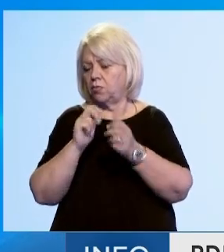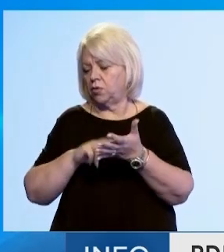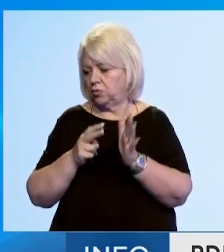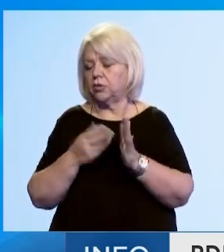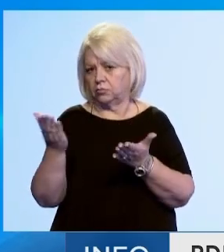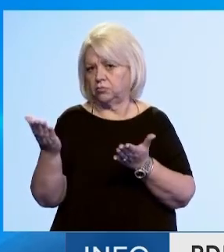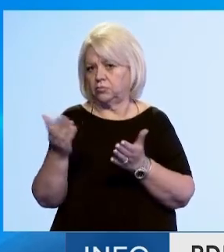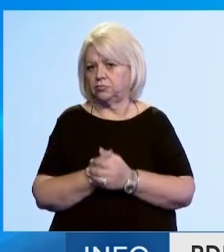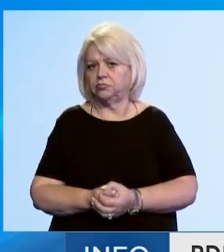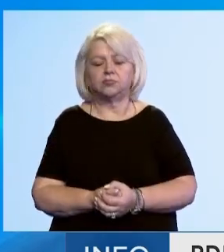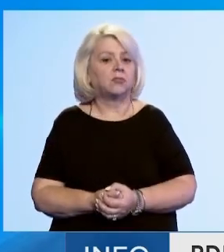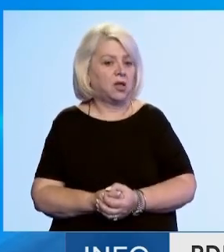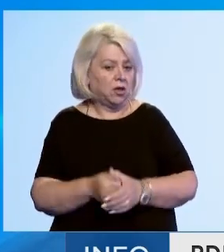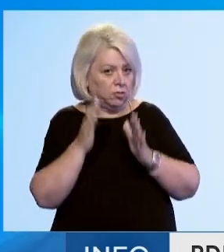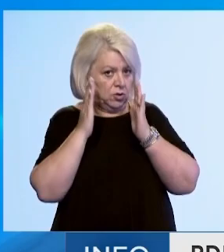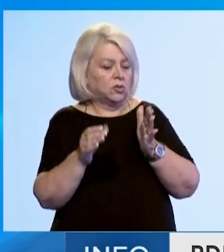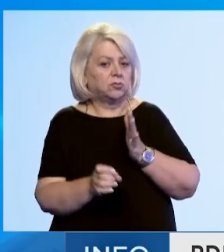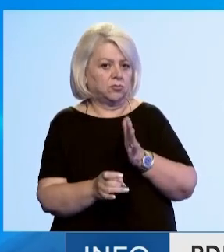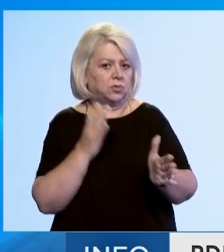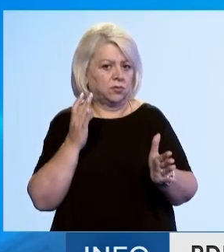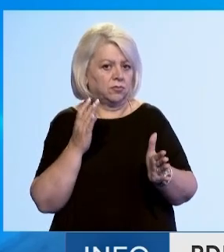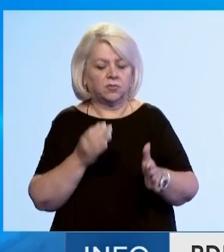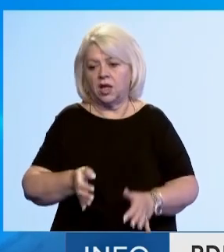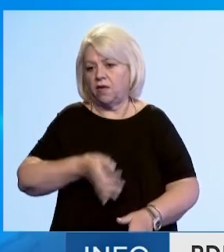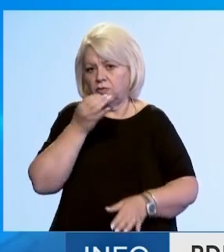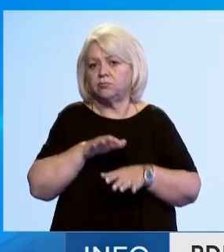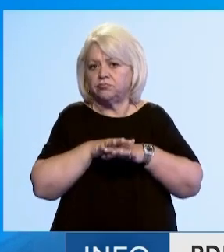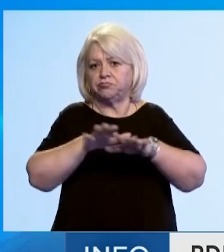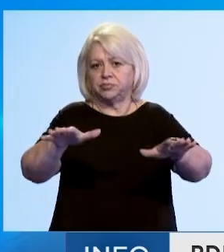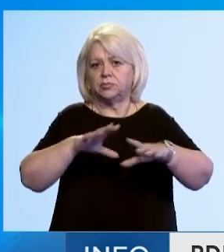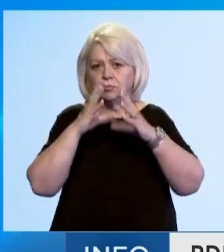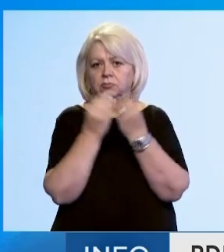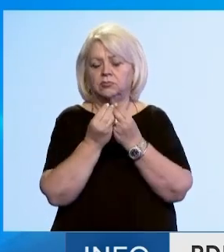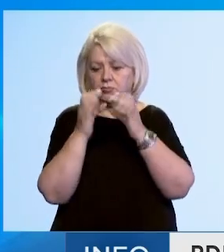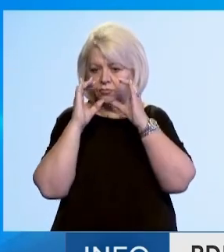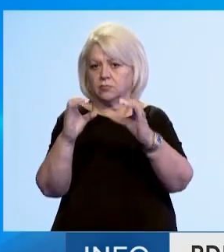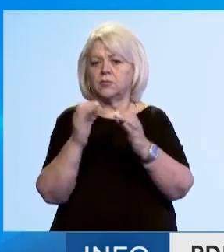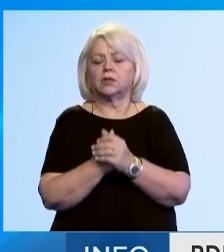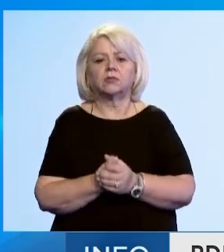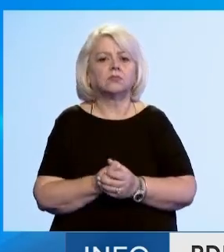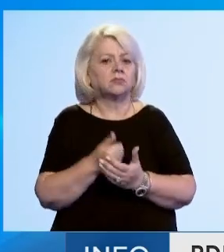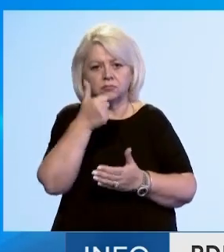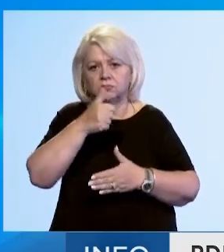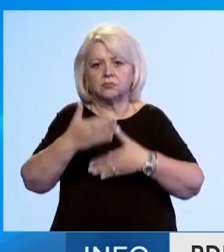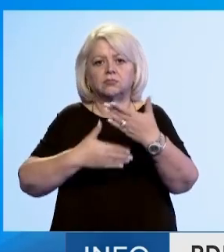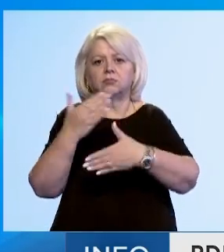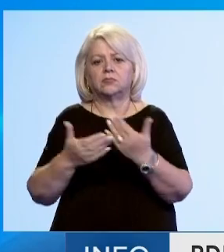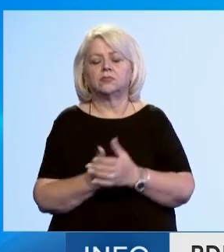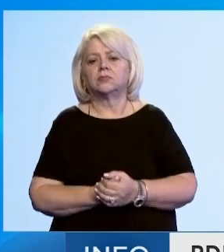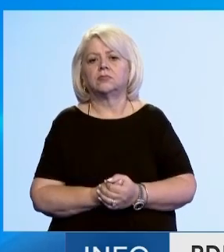megjithatë besoj që së shpejti do të informohet opinioni publik për hapat e më të tjeshëm.